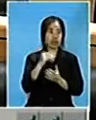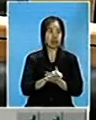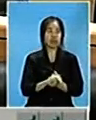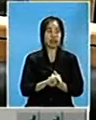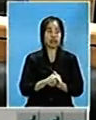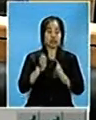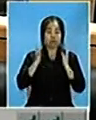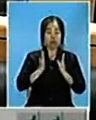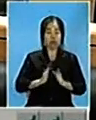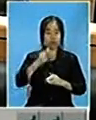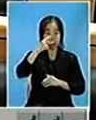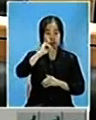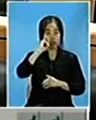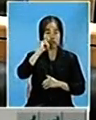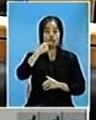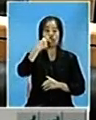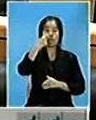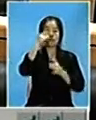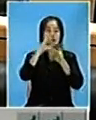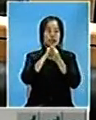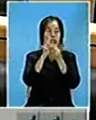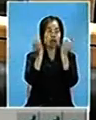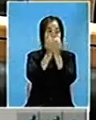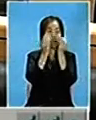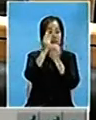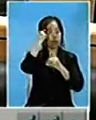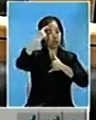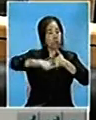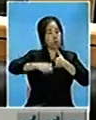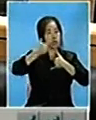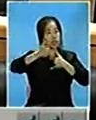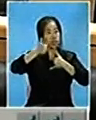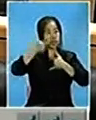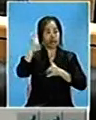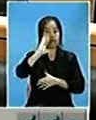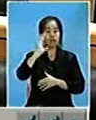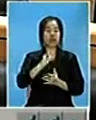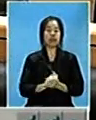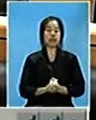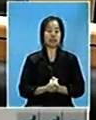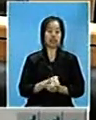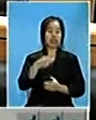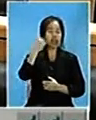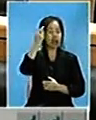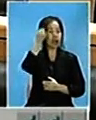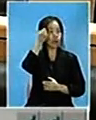งประชาธิปไตยแล้วมันดูดีครับแต่มันก็คือโจรอยู่ดีครับแต่เปล่งธรรมะท่านก็ต้องเข้าใจสิ่งเหล่